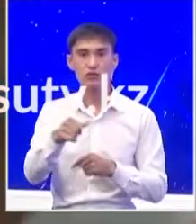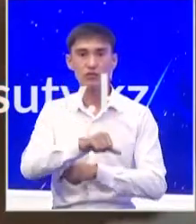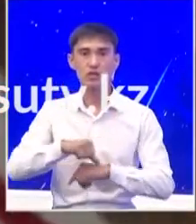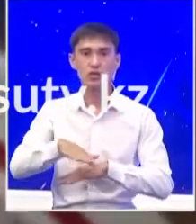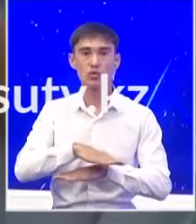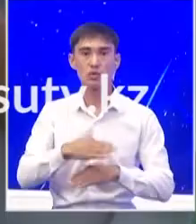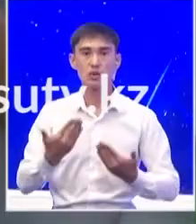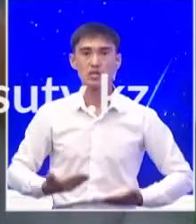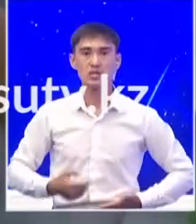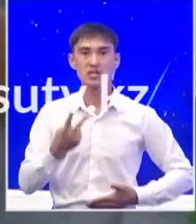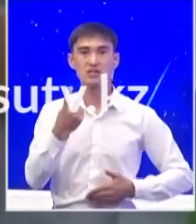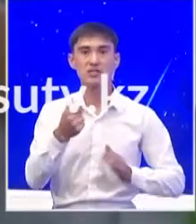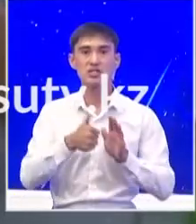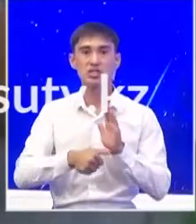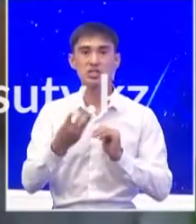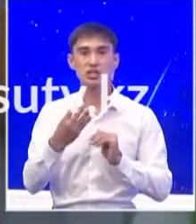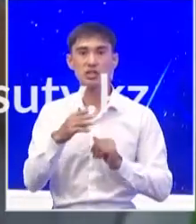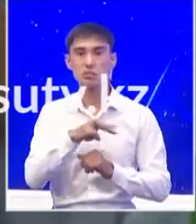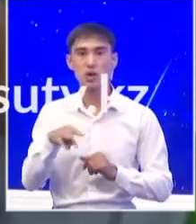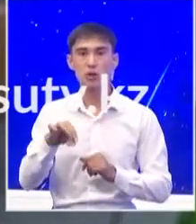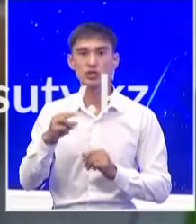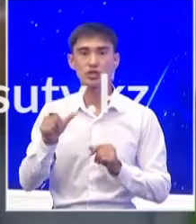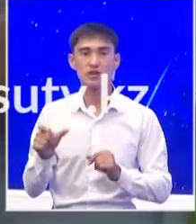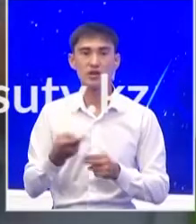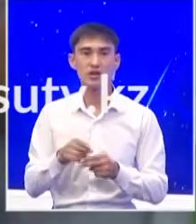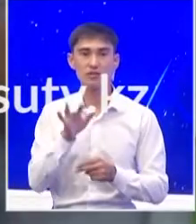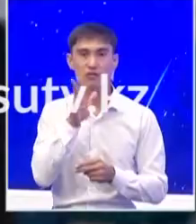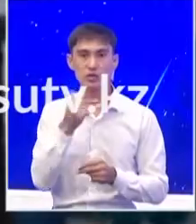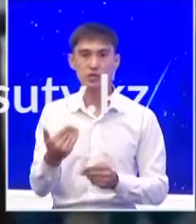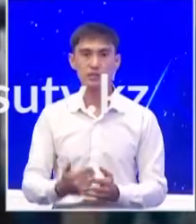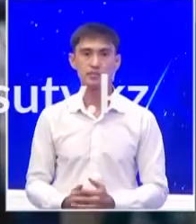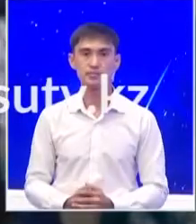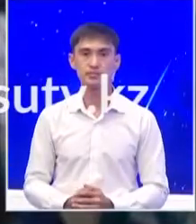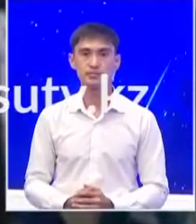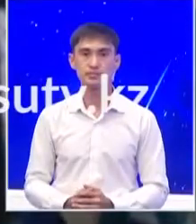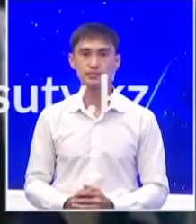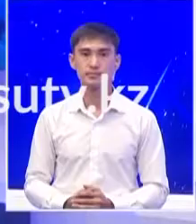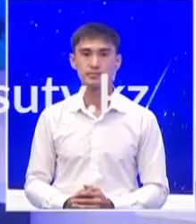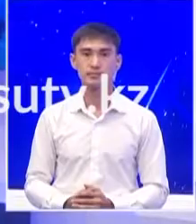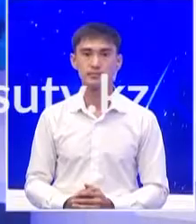проживают 264 миллиона человек этого возраста.